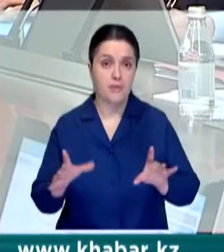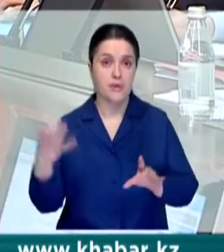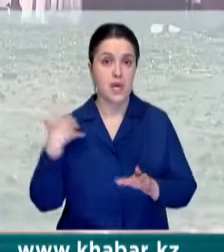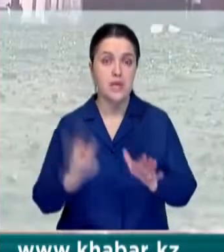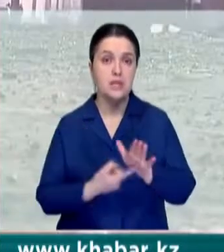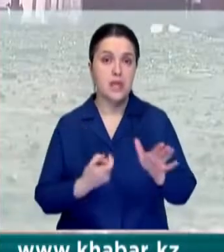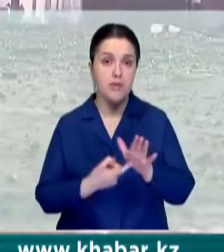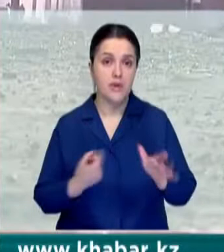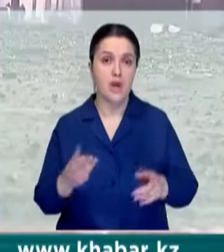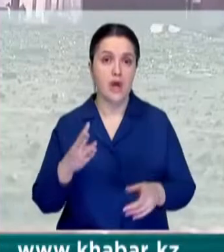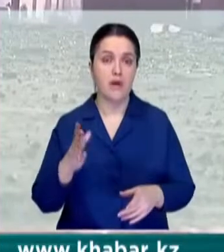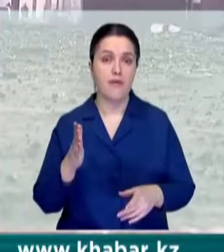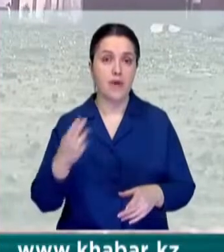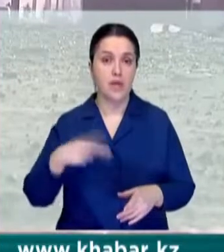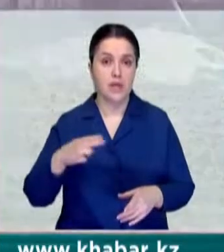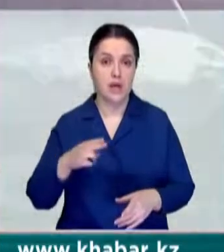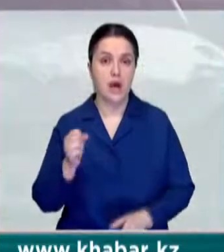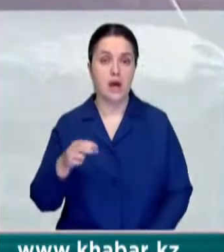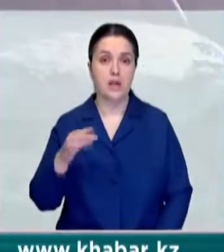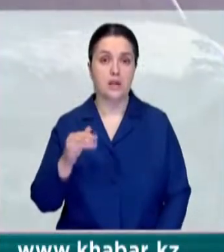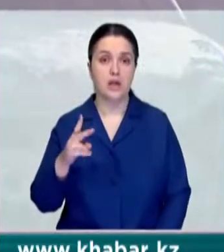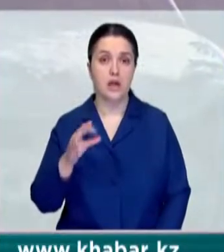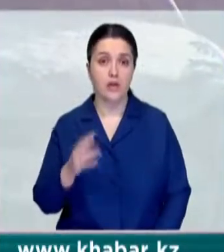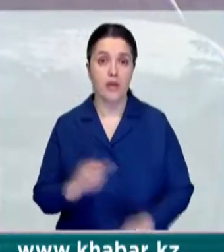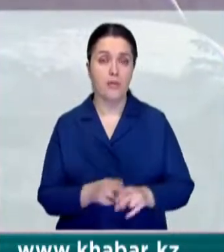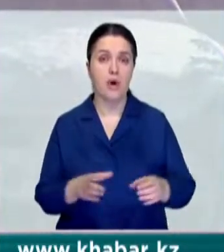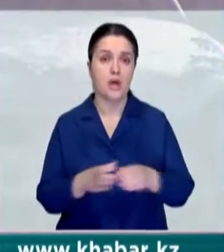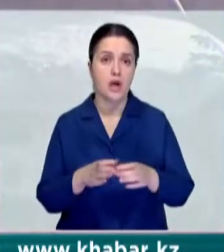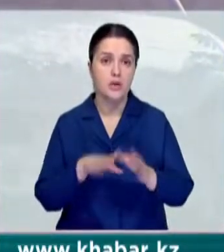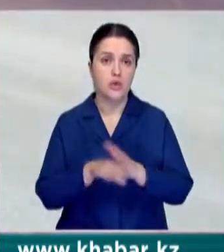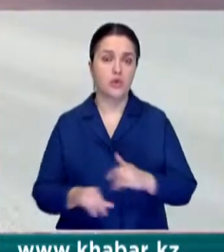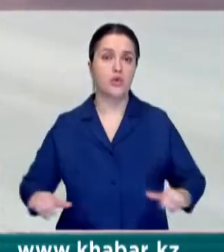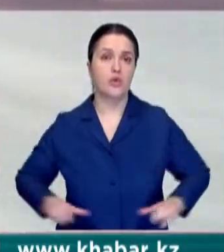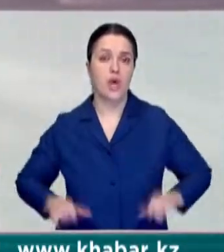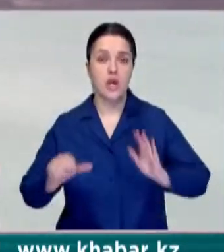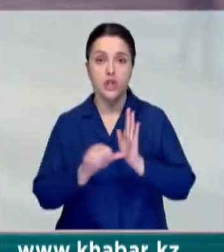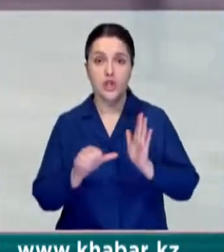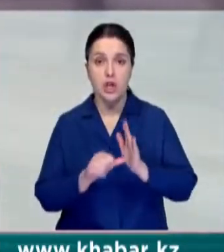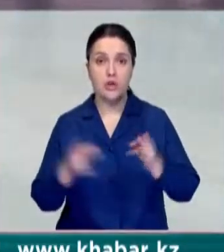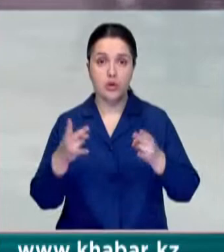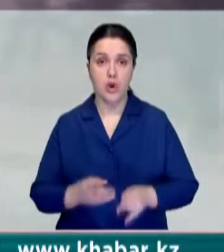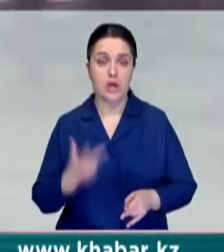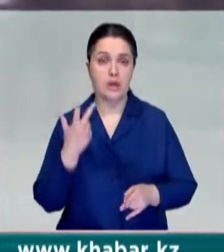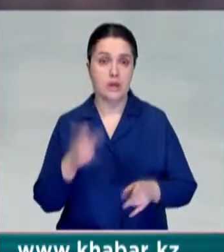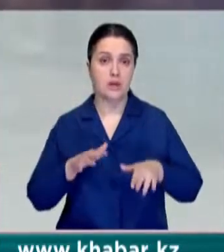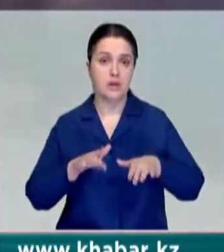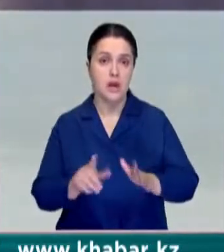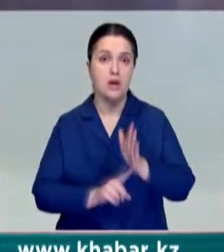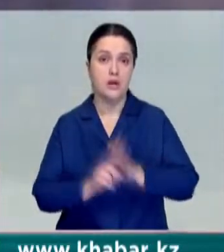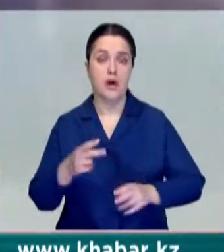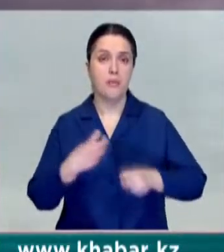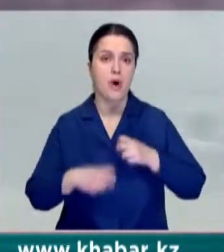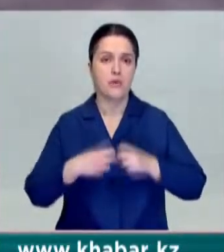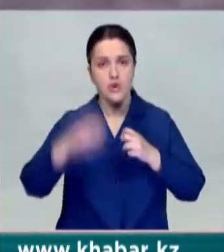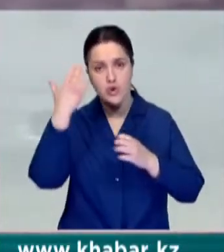начальника следственного департамента МВД Санжара Адилова, к категории хулиганства отнесли 6 случаев, 3 дело возбуждено по повреждению